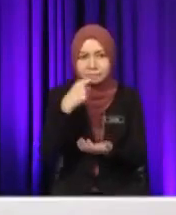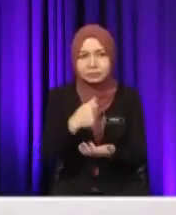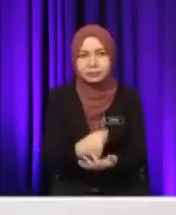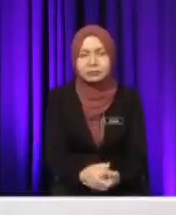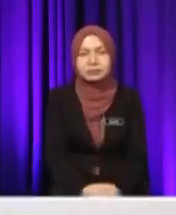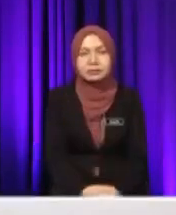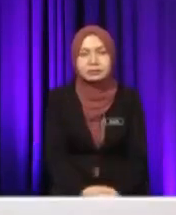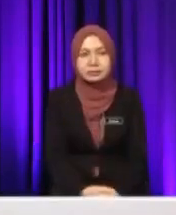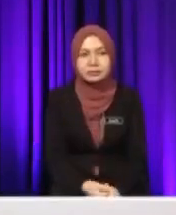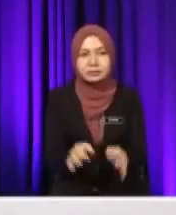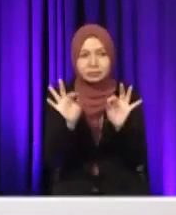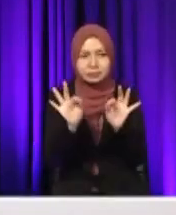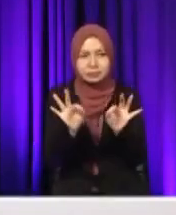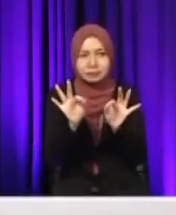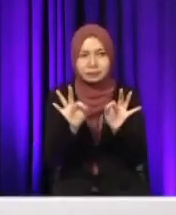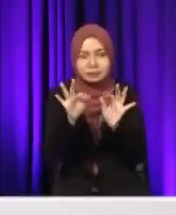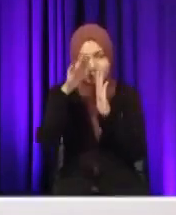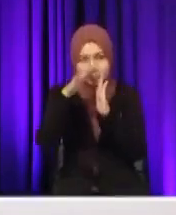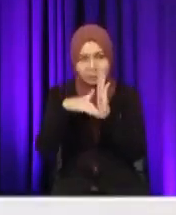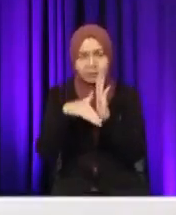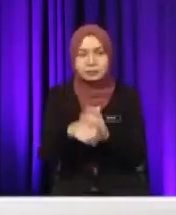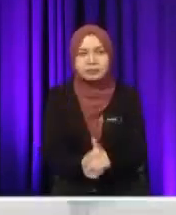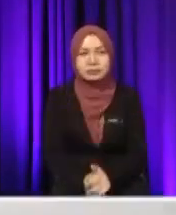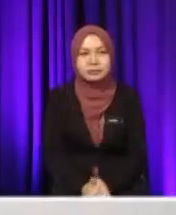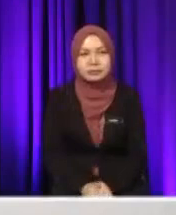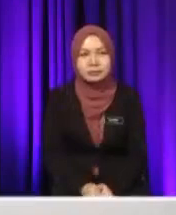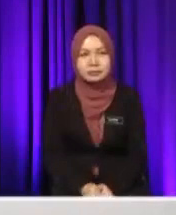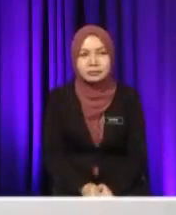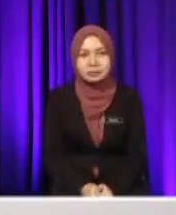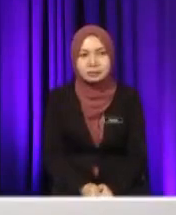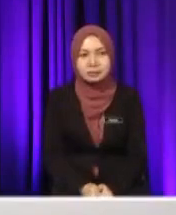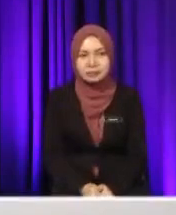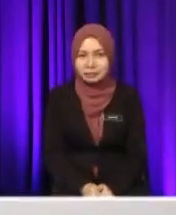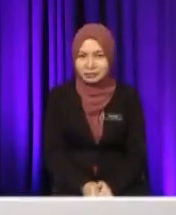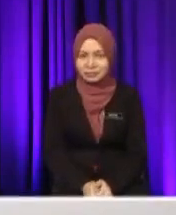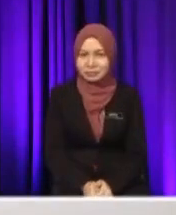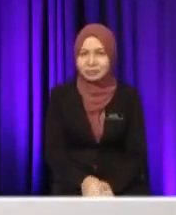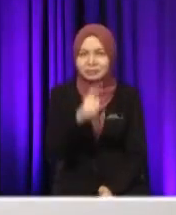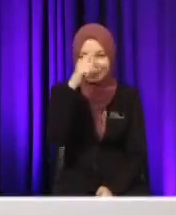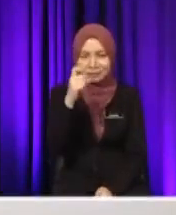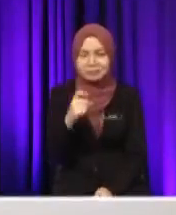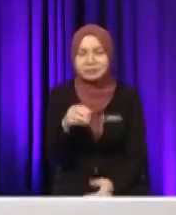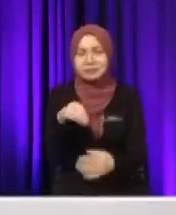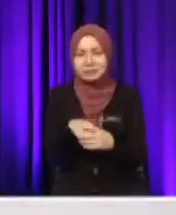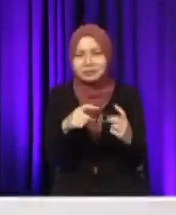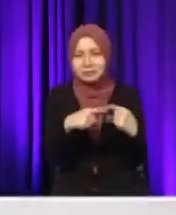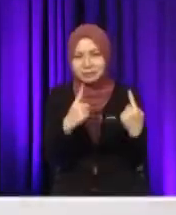nampak sabun kan. Kita buat. Saya nampak satu je lah. Sebab dalam hati Abang Chris pun ada satu saja.